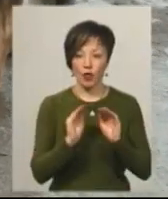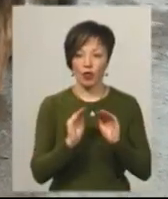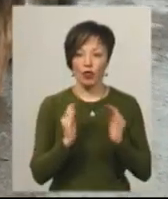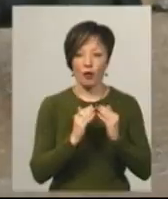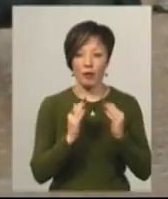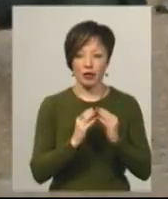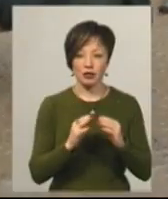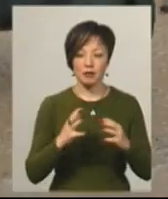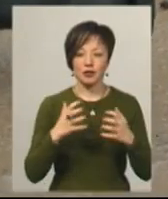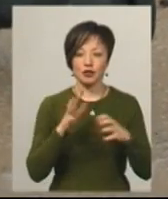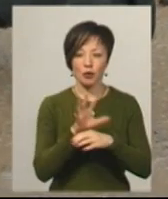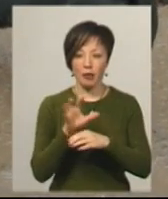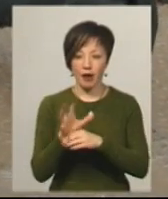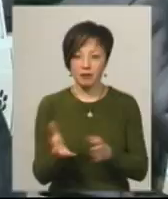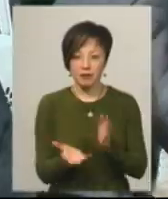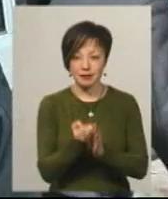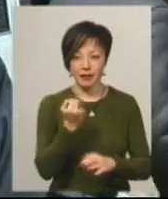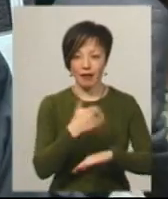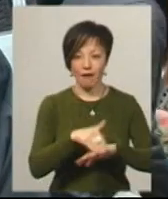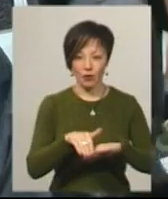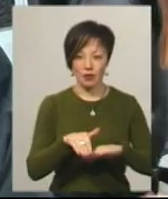няшкою та плюшкою. Розповідає, їх підібрала на вулиці.